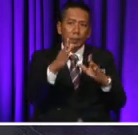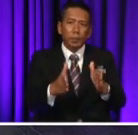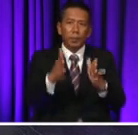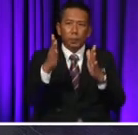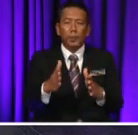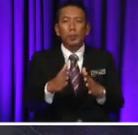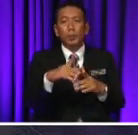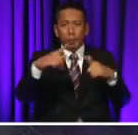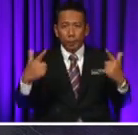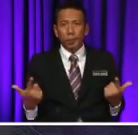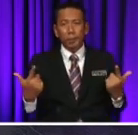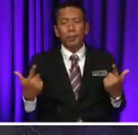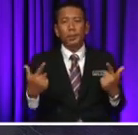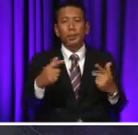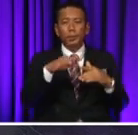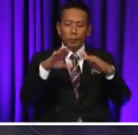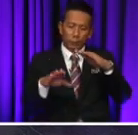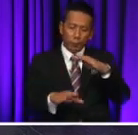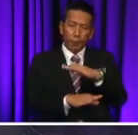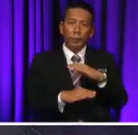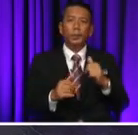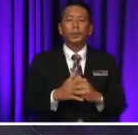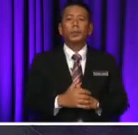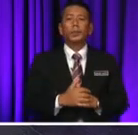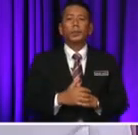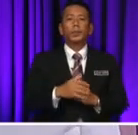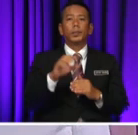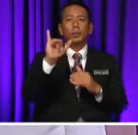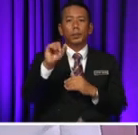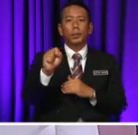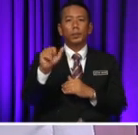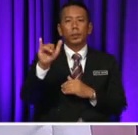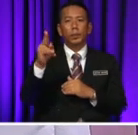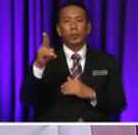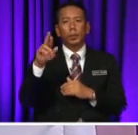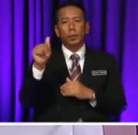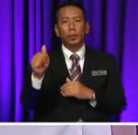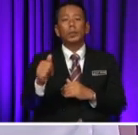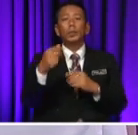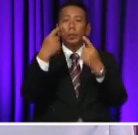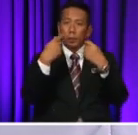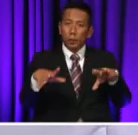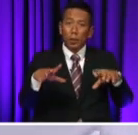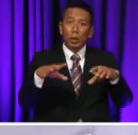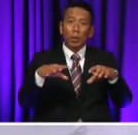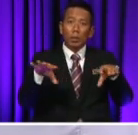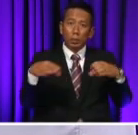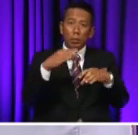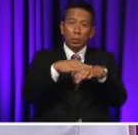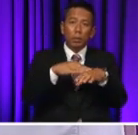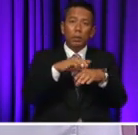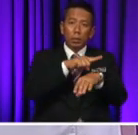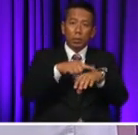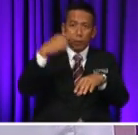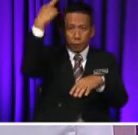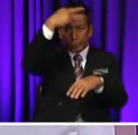Baiklah yaitu syuroni telah dilaksanakan pada zaman Rasulullah dan para pada zaman para